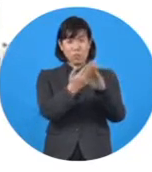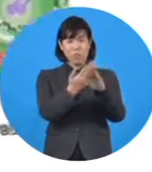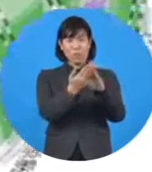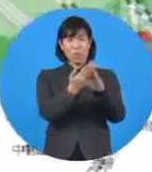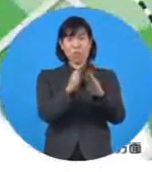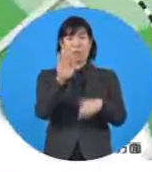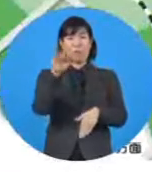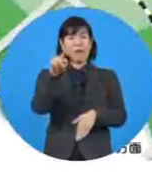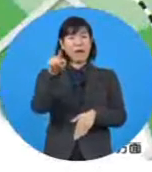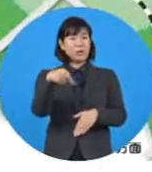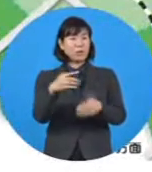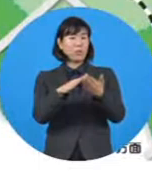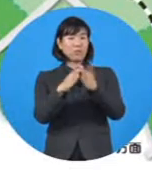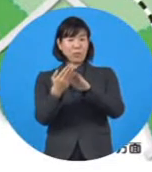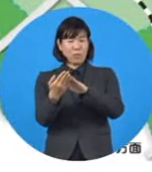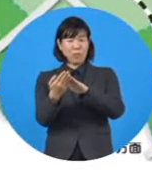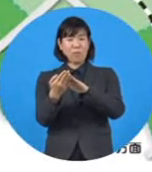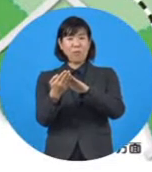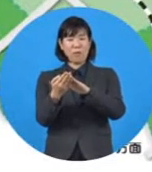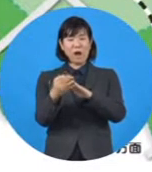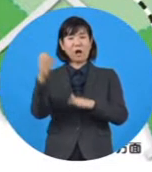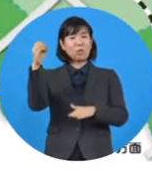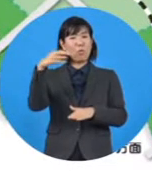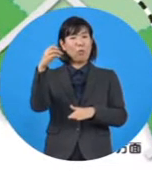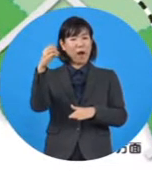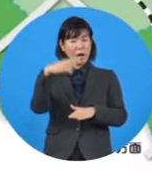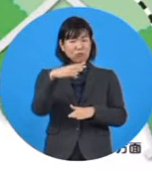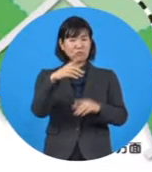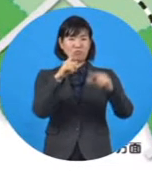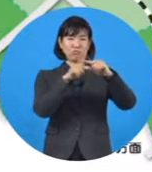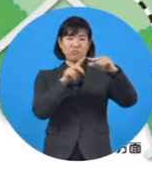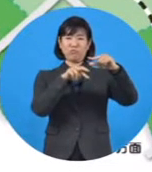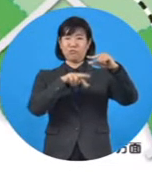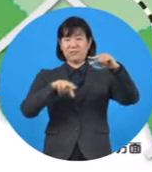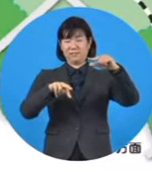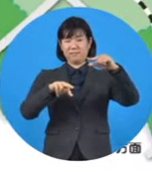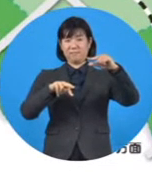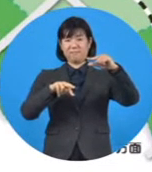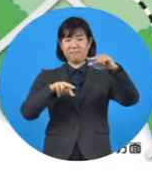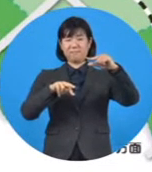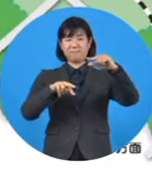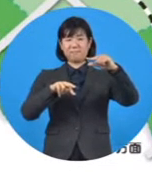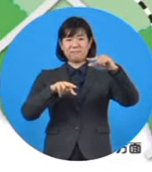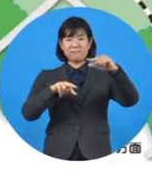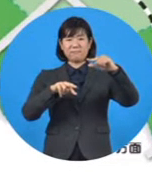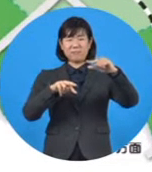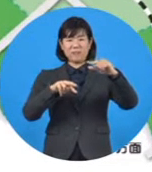や、前野町を中心とした地域は工学産業が非常に盛んです。